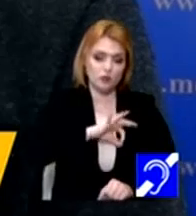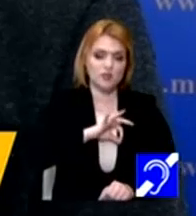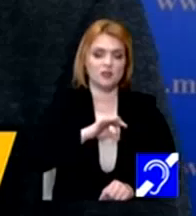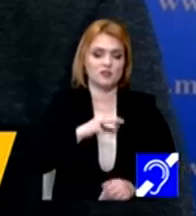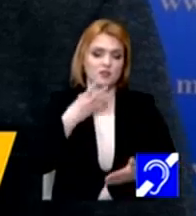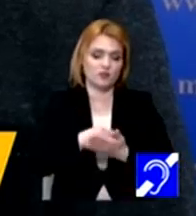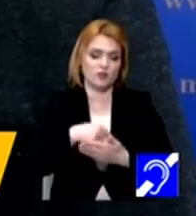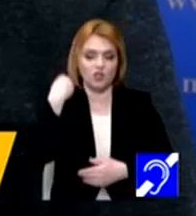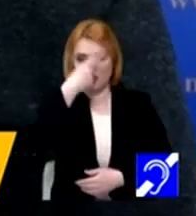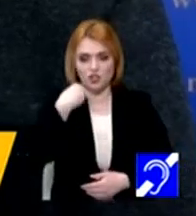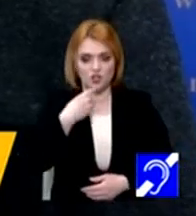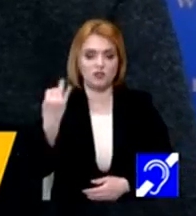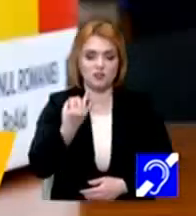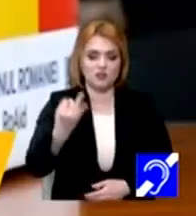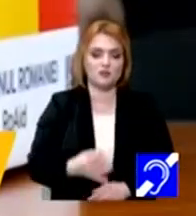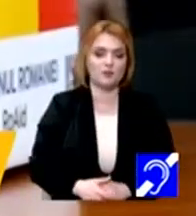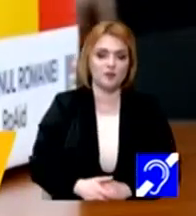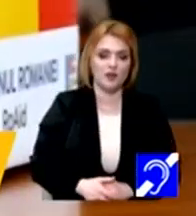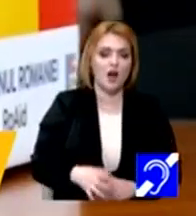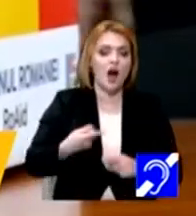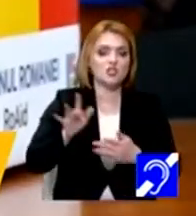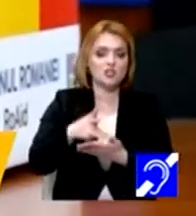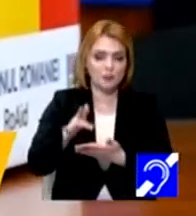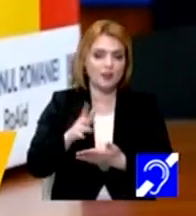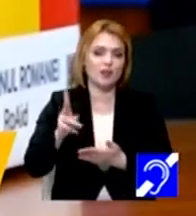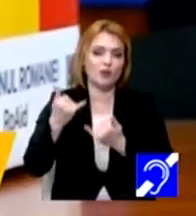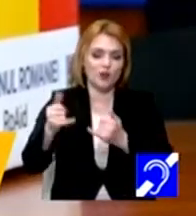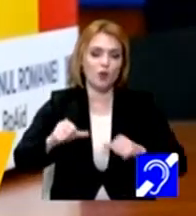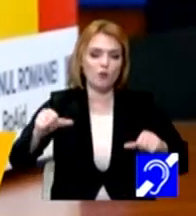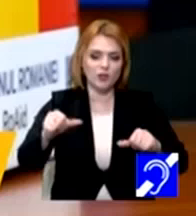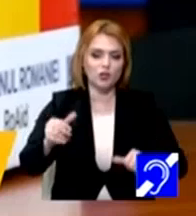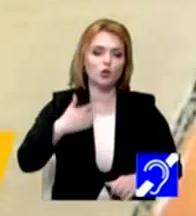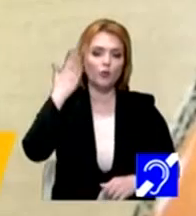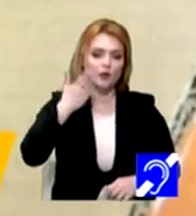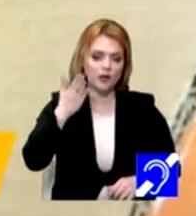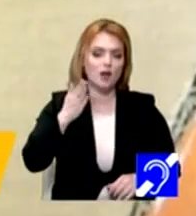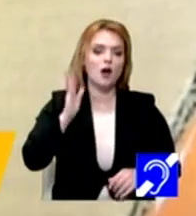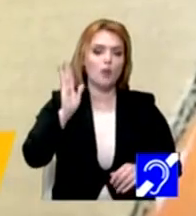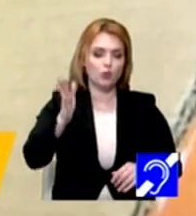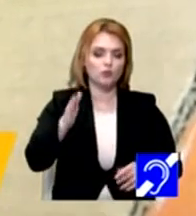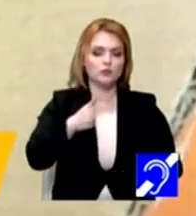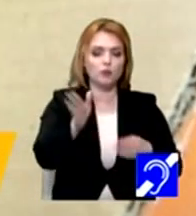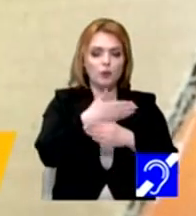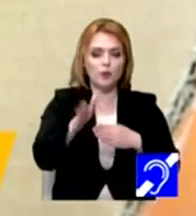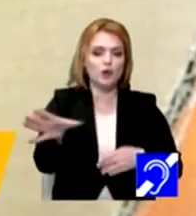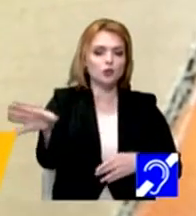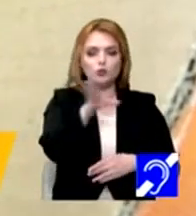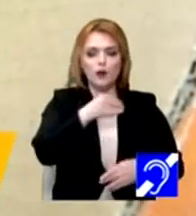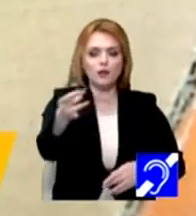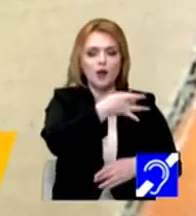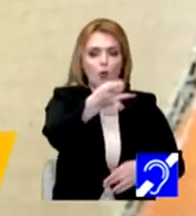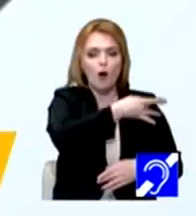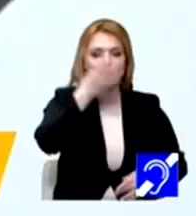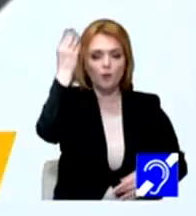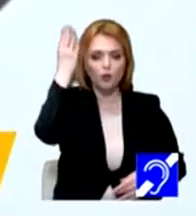interes instructiv educativ. Tabletele oferite de Guvernul României vor ajunge în toate raioanele din Republica Moldova,